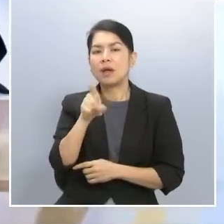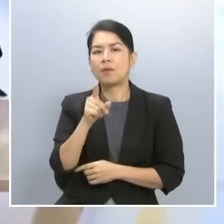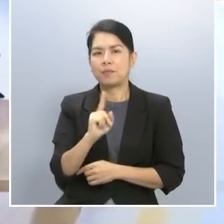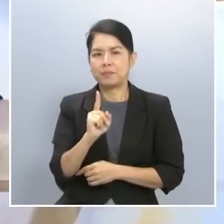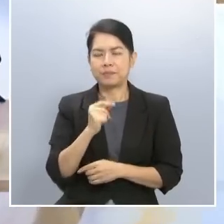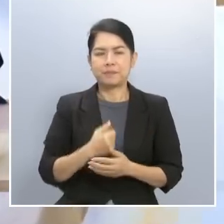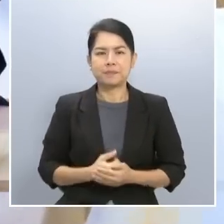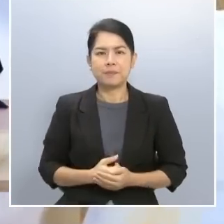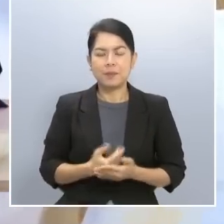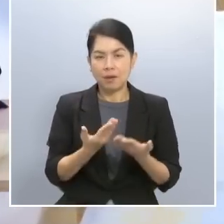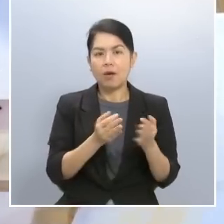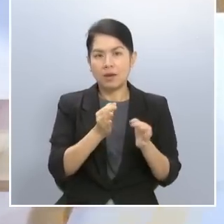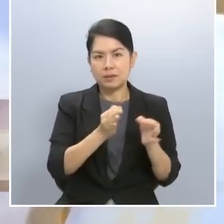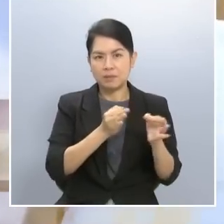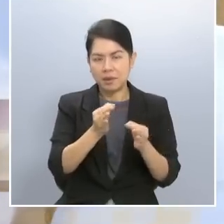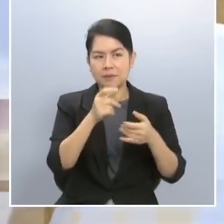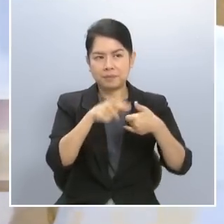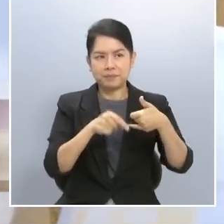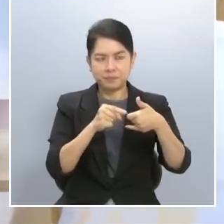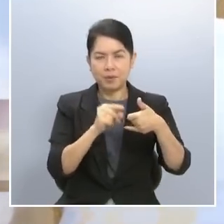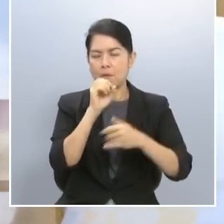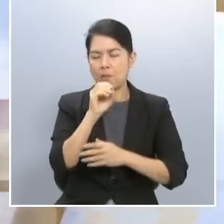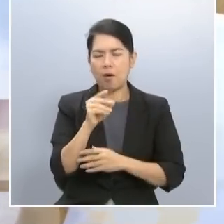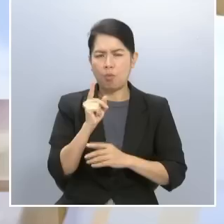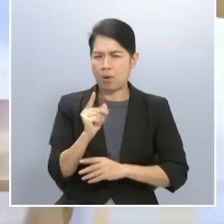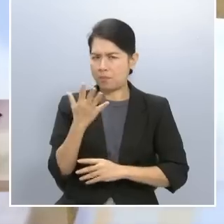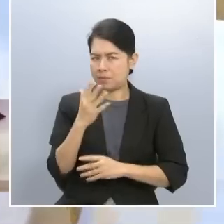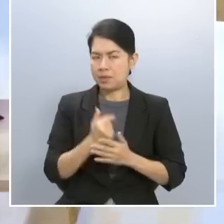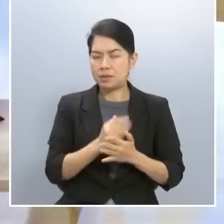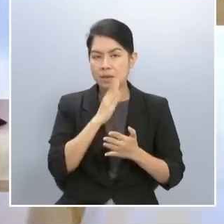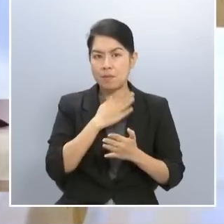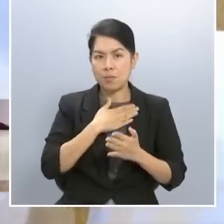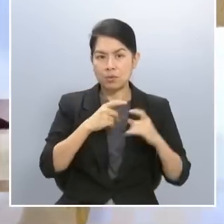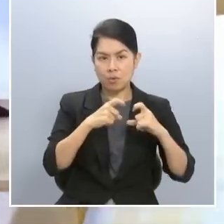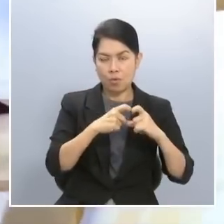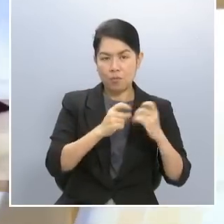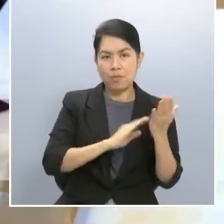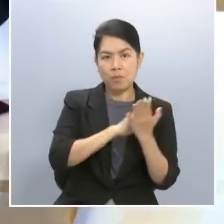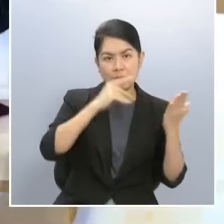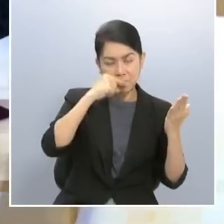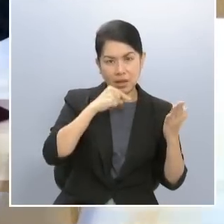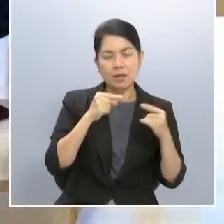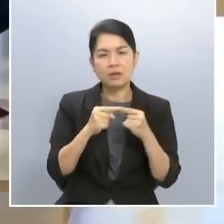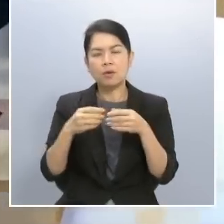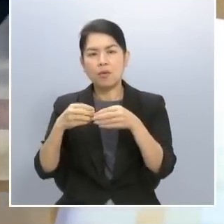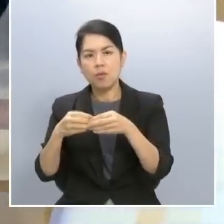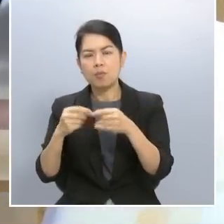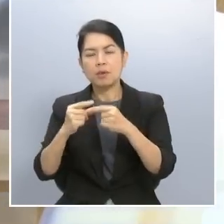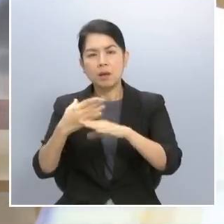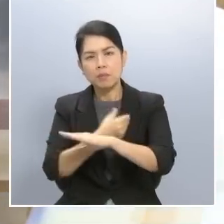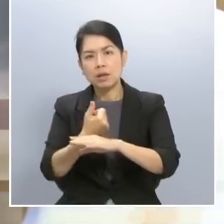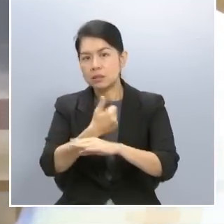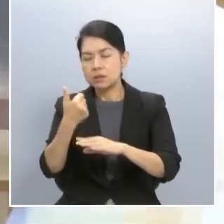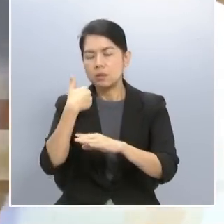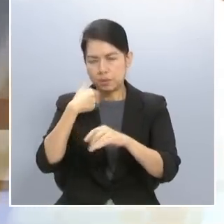นิดนึงคุณอนุทินตอบว่าไม่เป็นข้อที่จริงมีภูมิใจไทยก็ต้องมีทุกพรรคในสภาขาดใครไม่ได้ก็ประมาณว่าตอบแบบกล